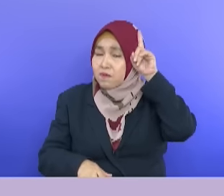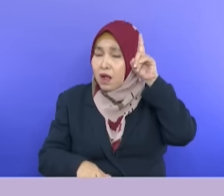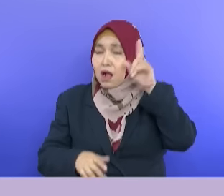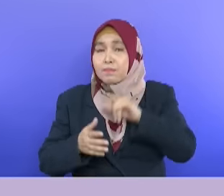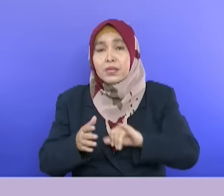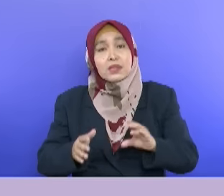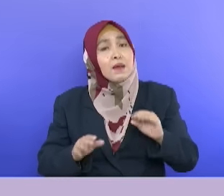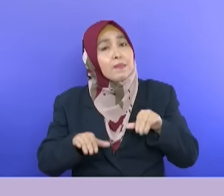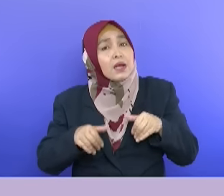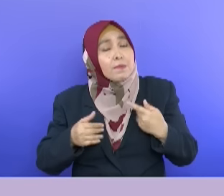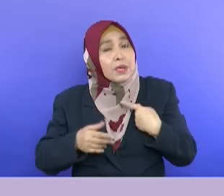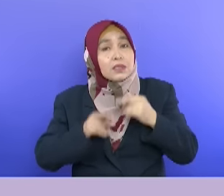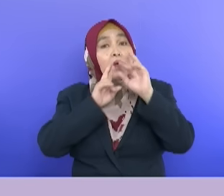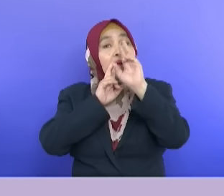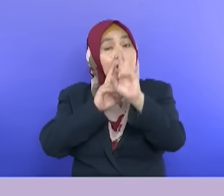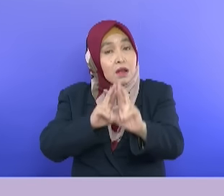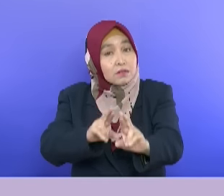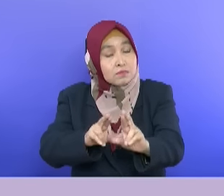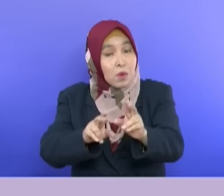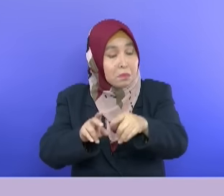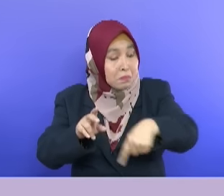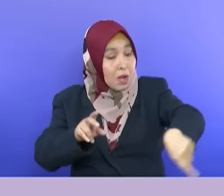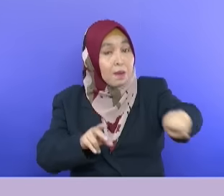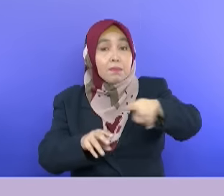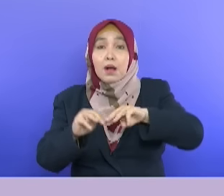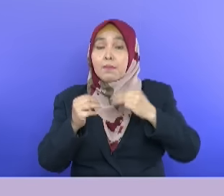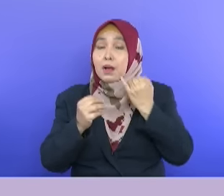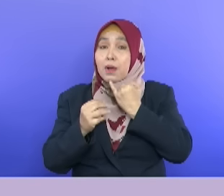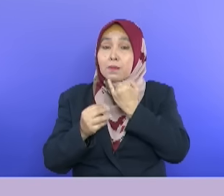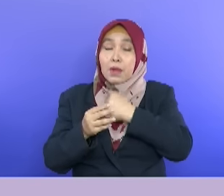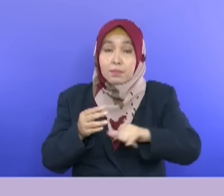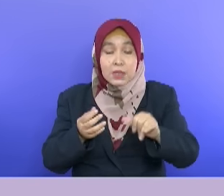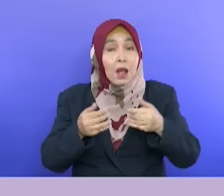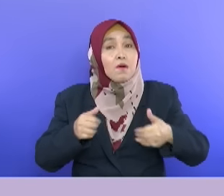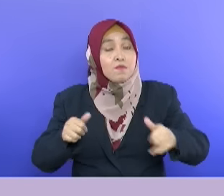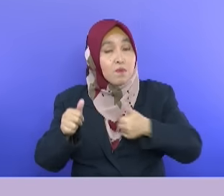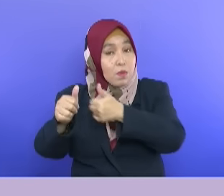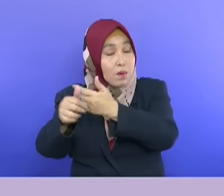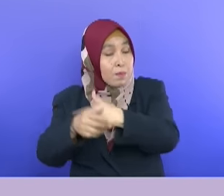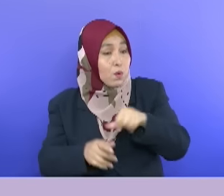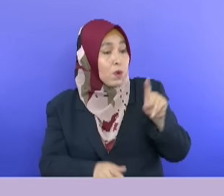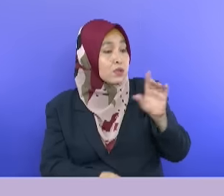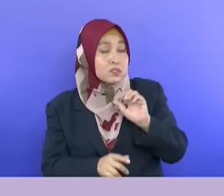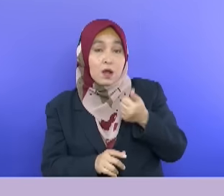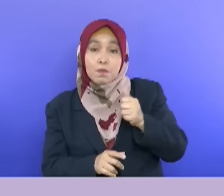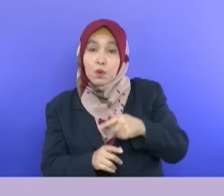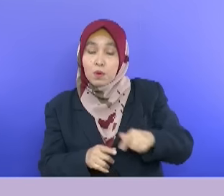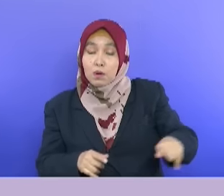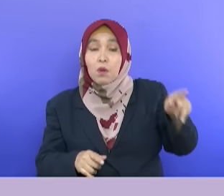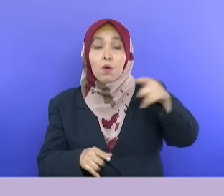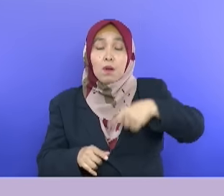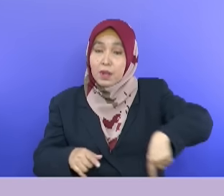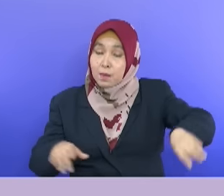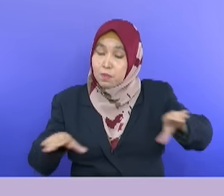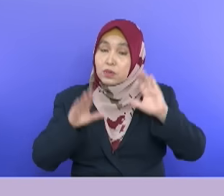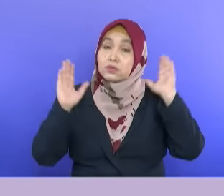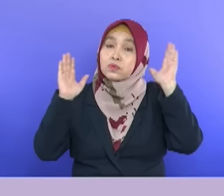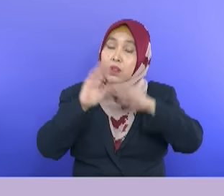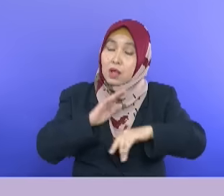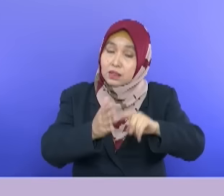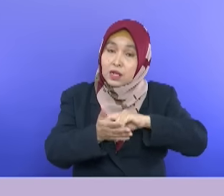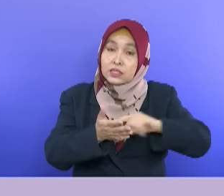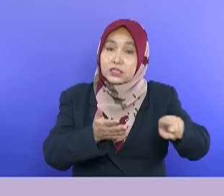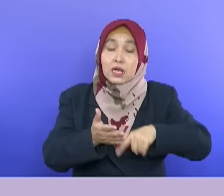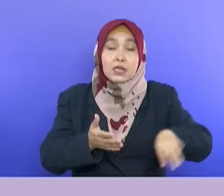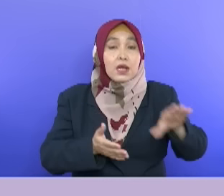bagaimana kita memberi respon kepada mereka diikuti pada ayat yang ke-1 ganjaran bagi mereka yang menunaikan salat dan zakat